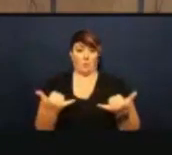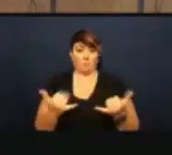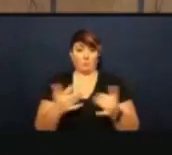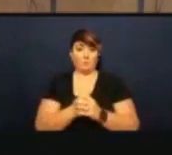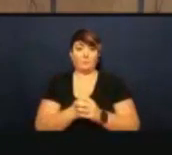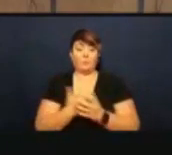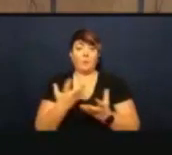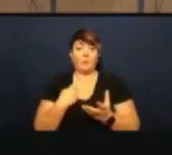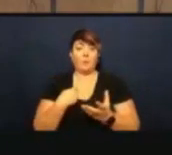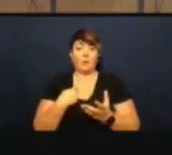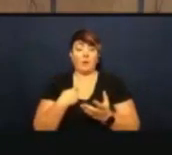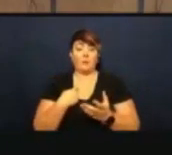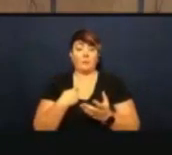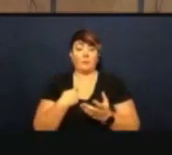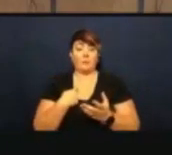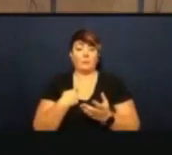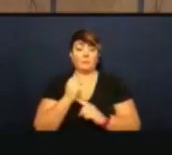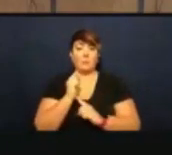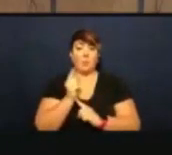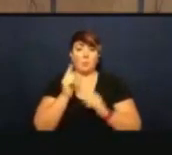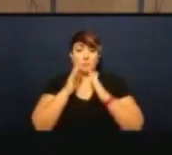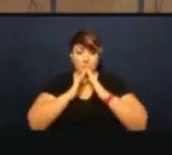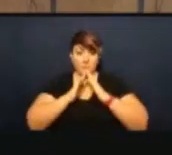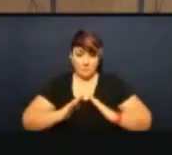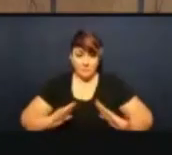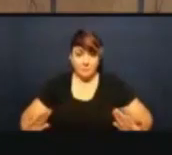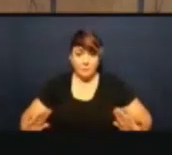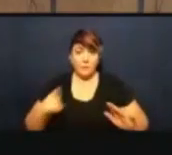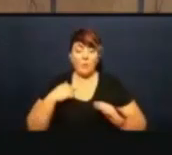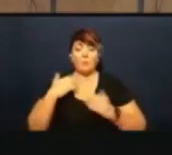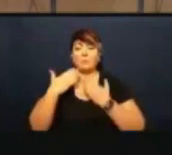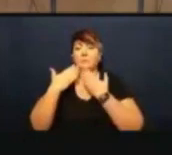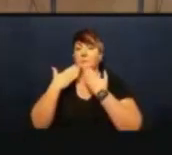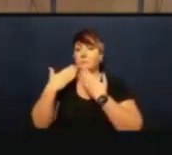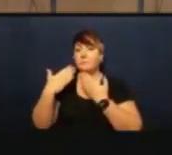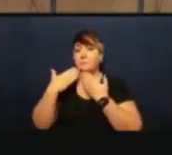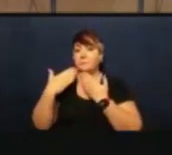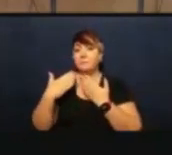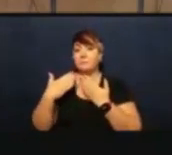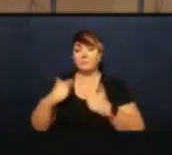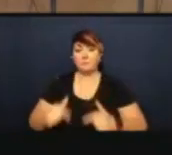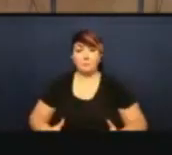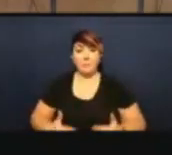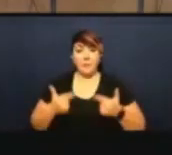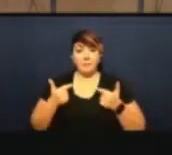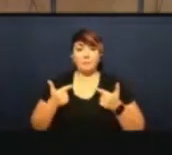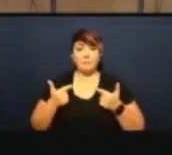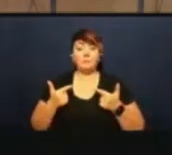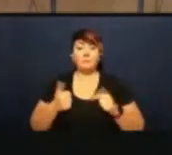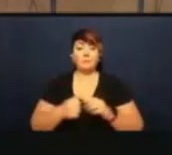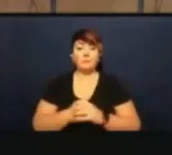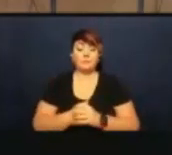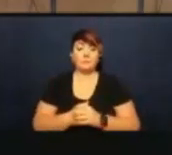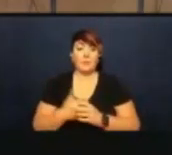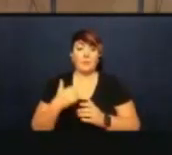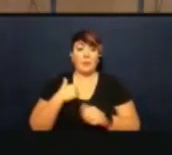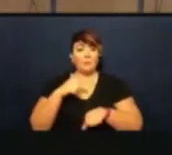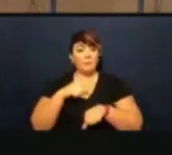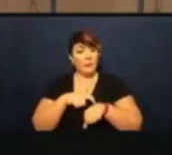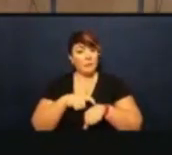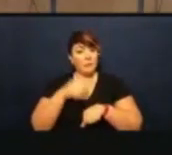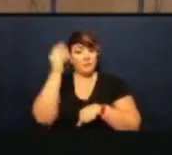tungependa kuwa na dua la kimya na kushukuru kwa kuwa